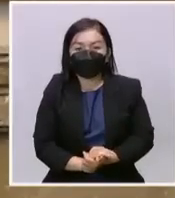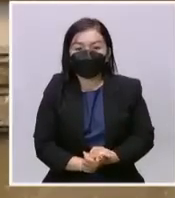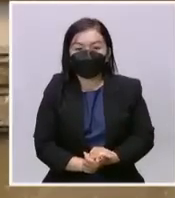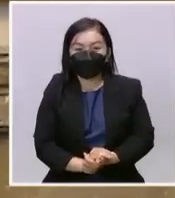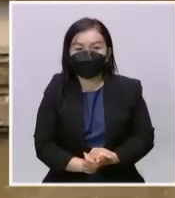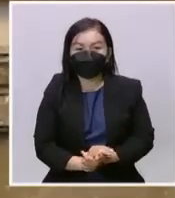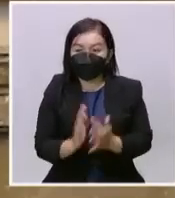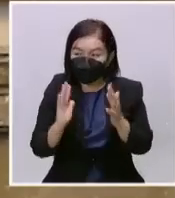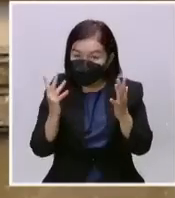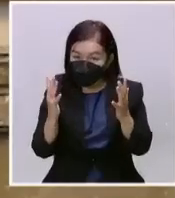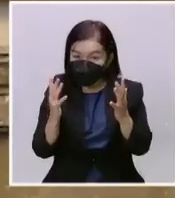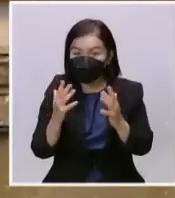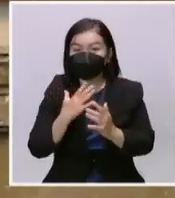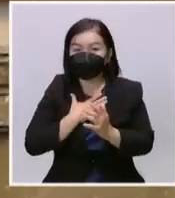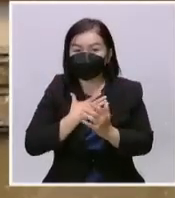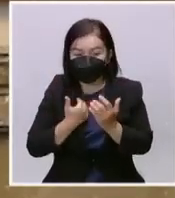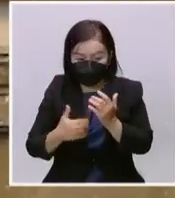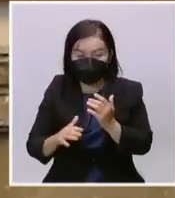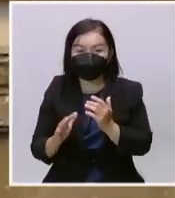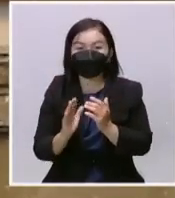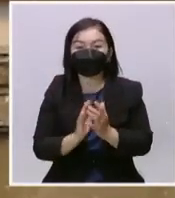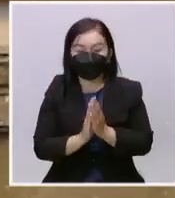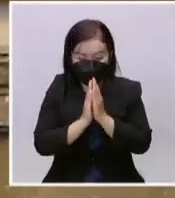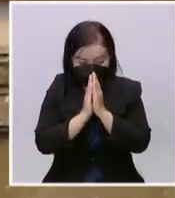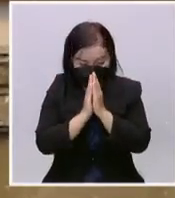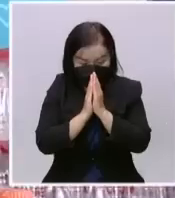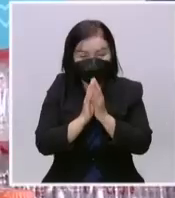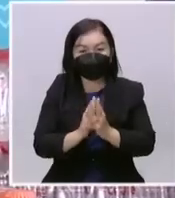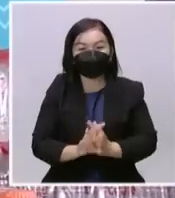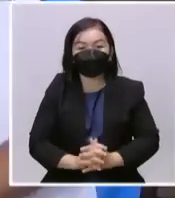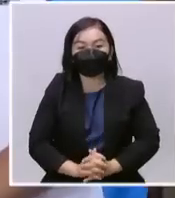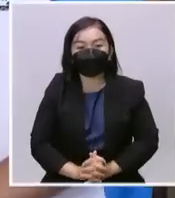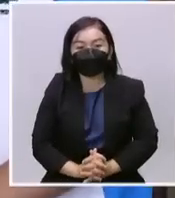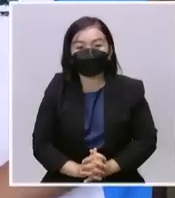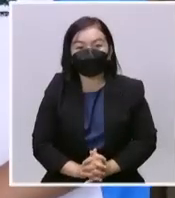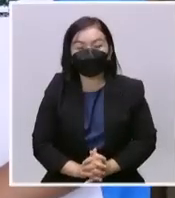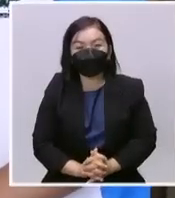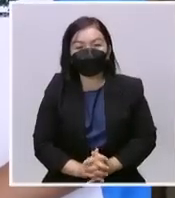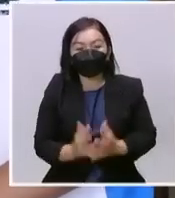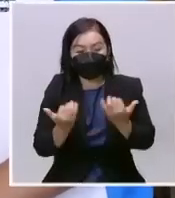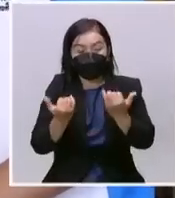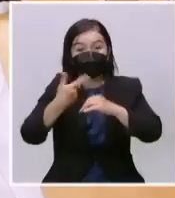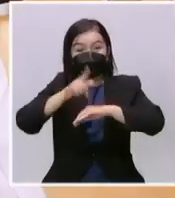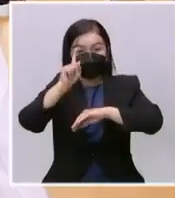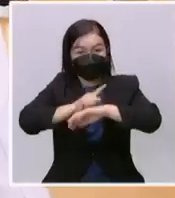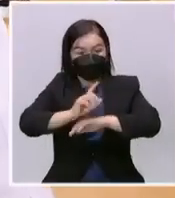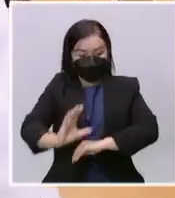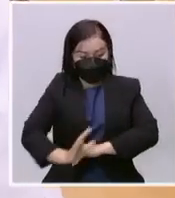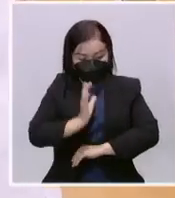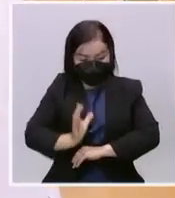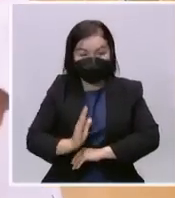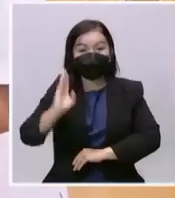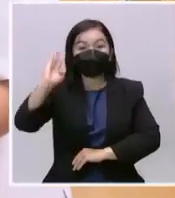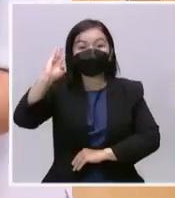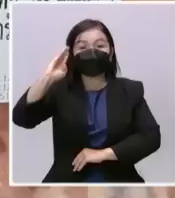ครับ ไม่มีอะไรก็ผมลาแล้วครับ ขอบพระคุณมากครับท่าน ครับ ท่านประธานอาวุโสเครือเจริญพกพัน